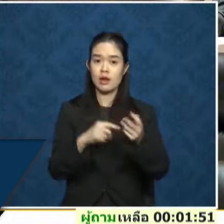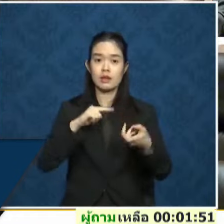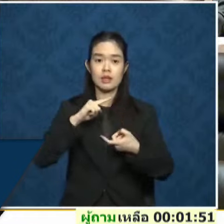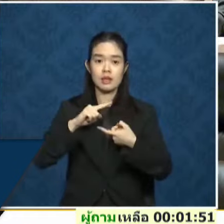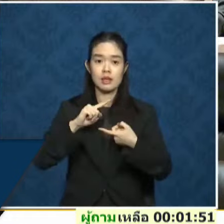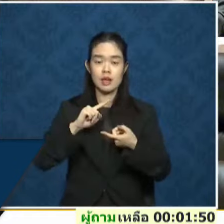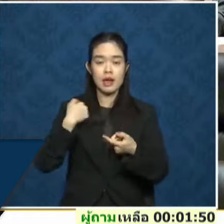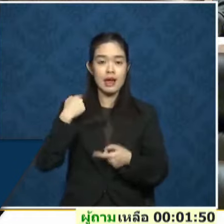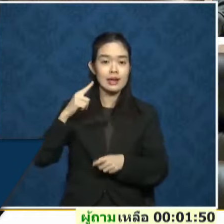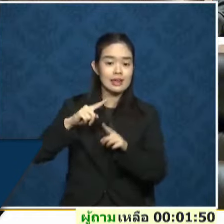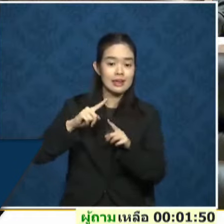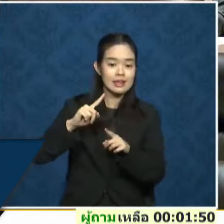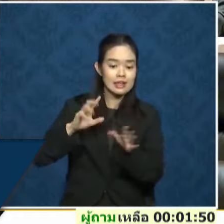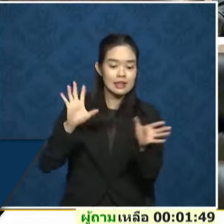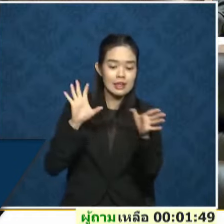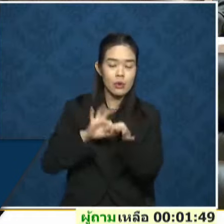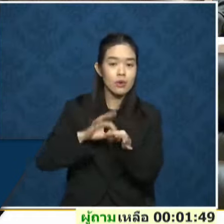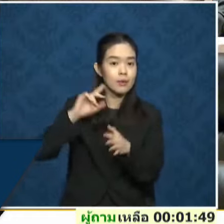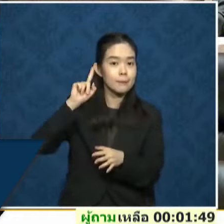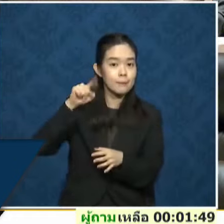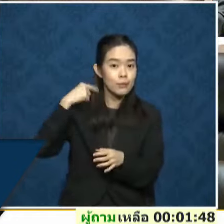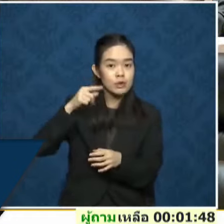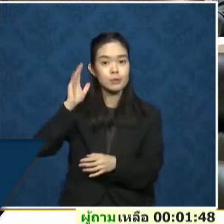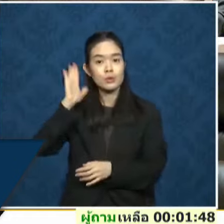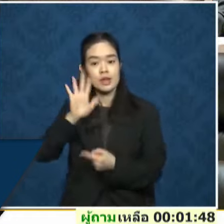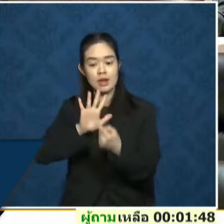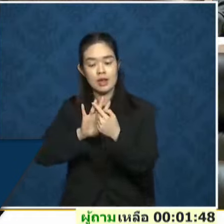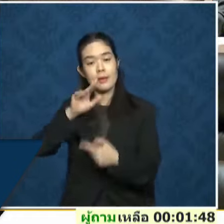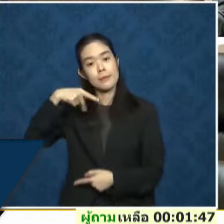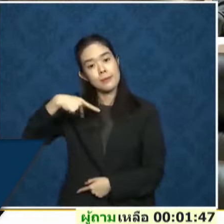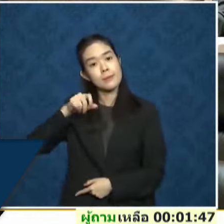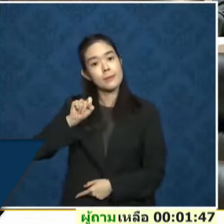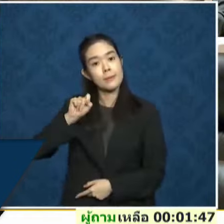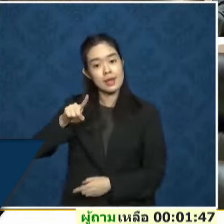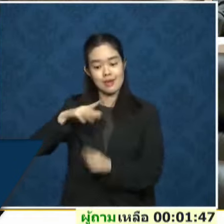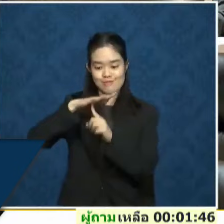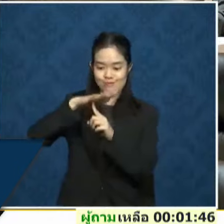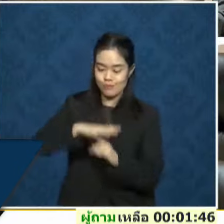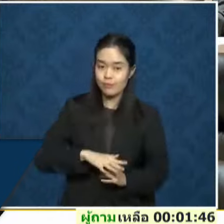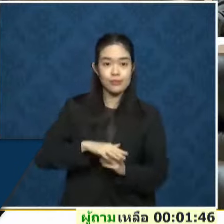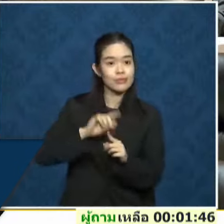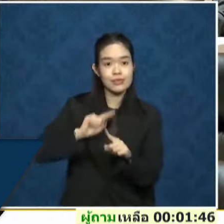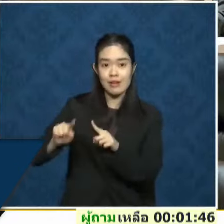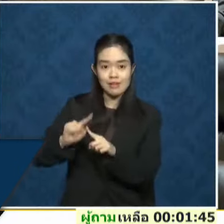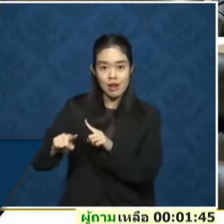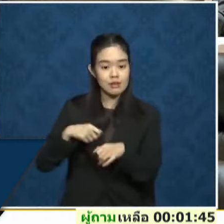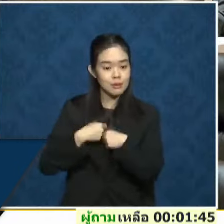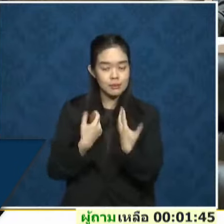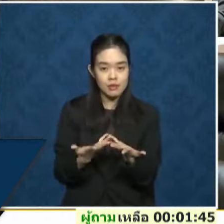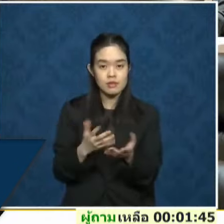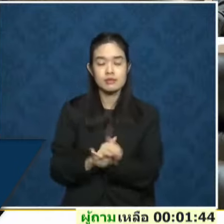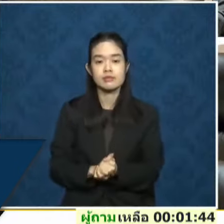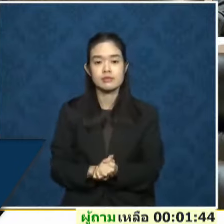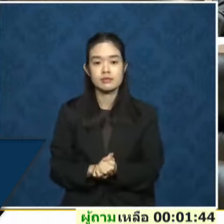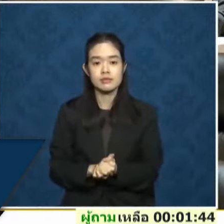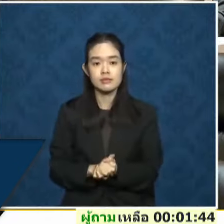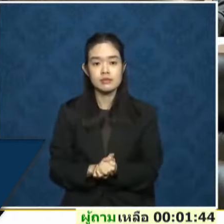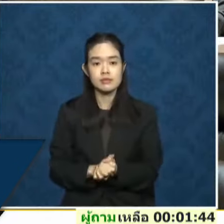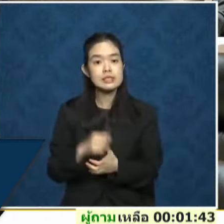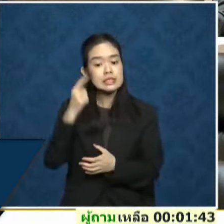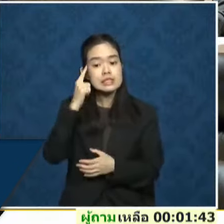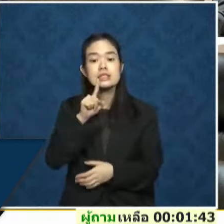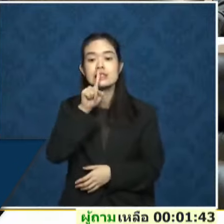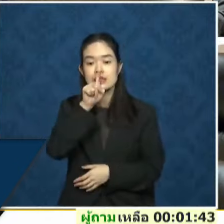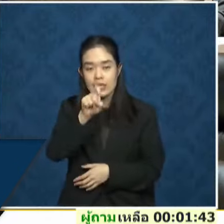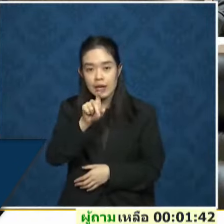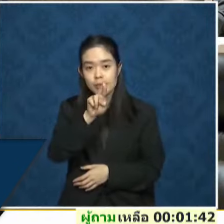ที่เรื้อรังยาวนานรุนแรงและยาวนานนะคะท่านนะคะจะมีวิธีแ